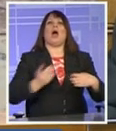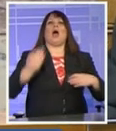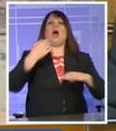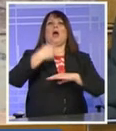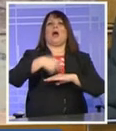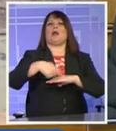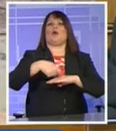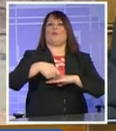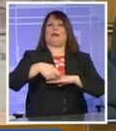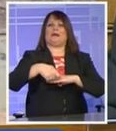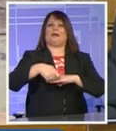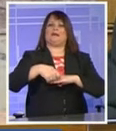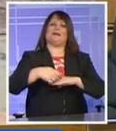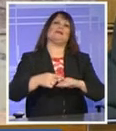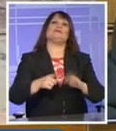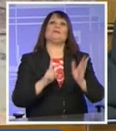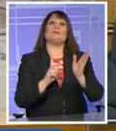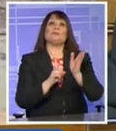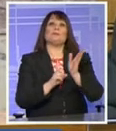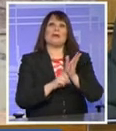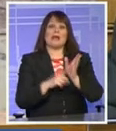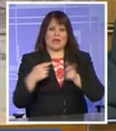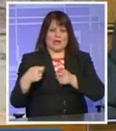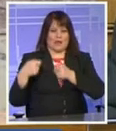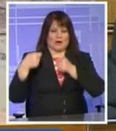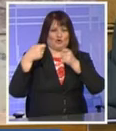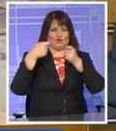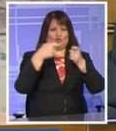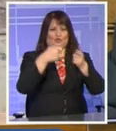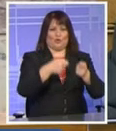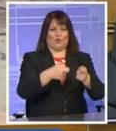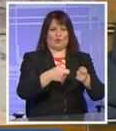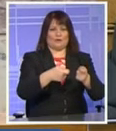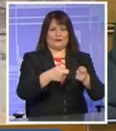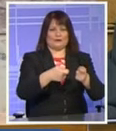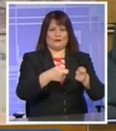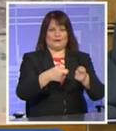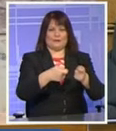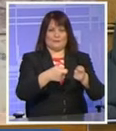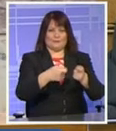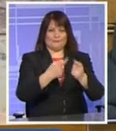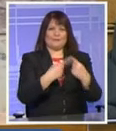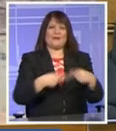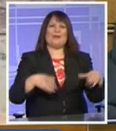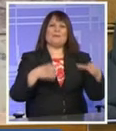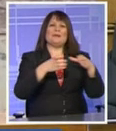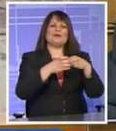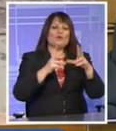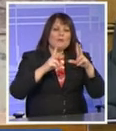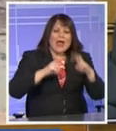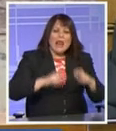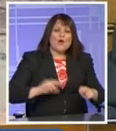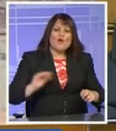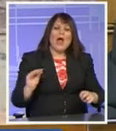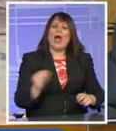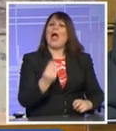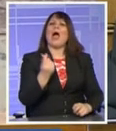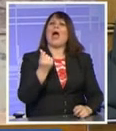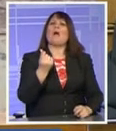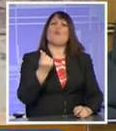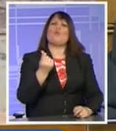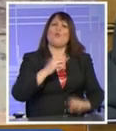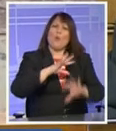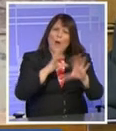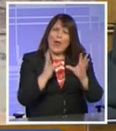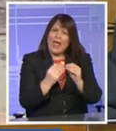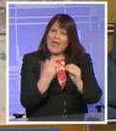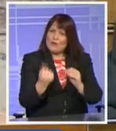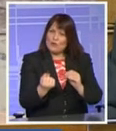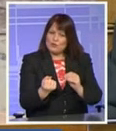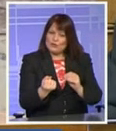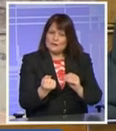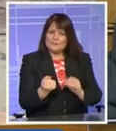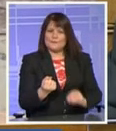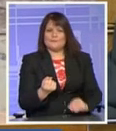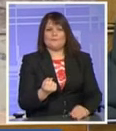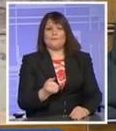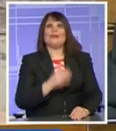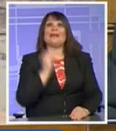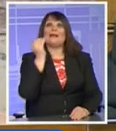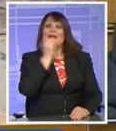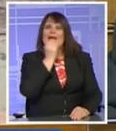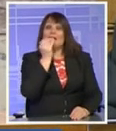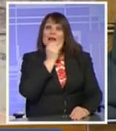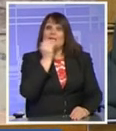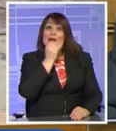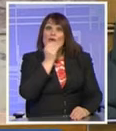να πάρουμε πρωτοβουλία εξουσιοδοτώντας ο καθένας μας, επαναλαμβάνω, την Επιτροπή Ελέγχου Πόθεν Έσχες της Βουλής, για να απευθυνθεί